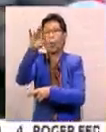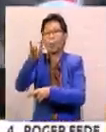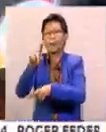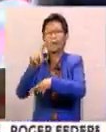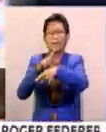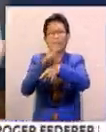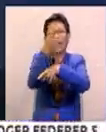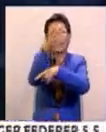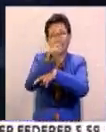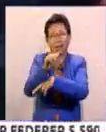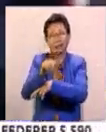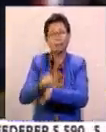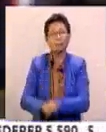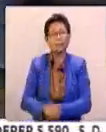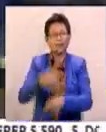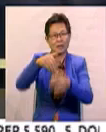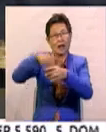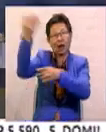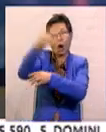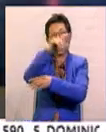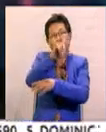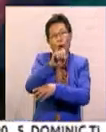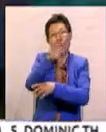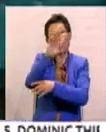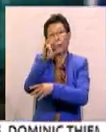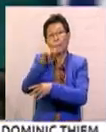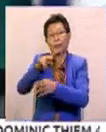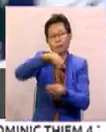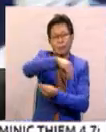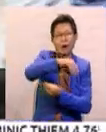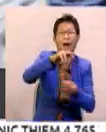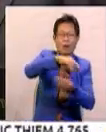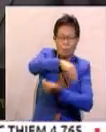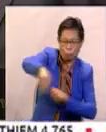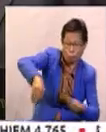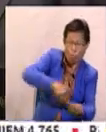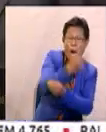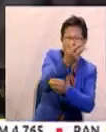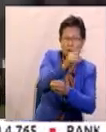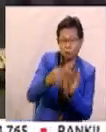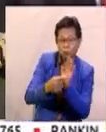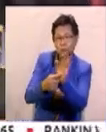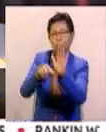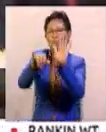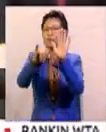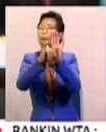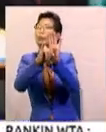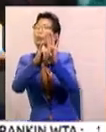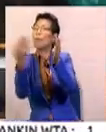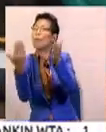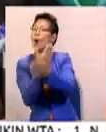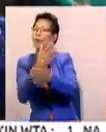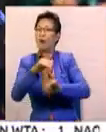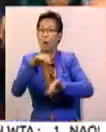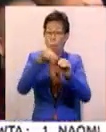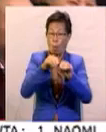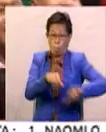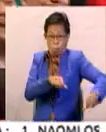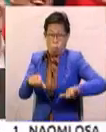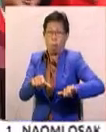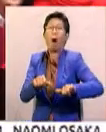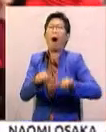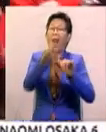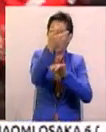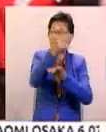Perdana Angkasapuri. Dalam ucapannya, Gobind Singh menyatakan perubahan RTM dalam menonjolkan imej baharu dan lebih agresif, bukti